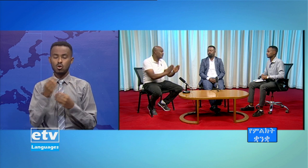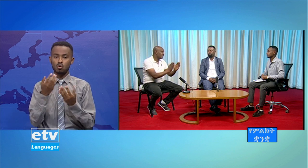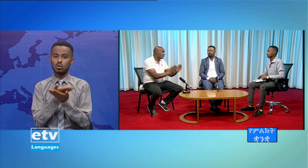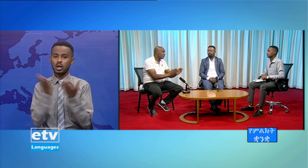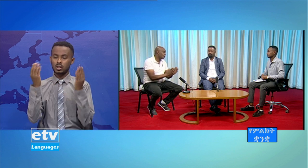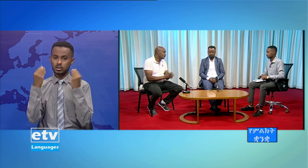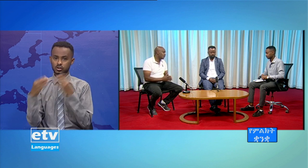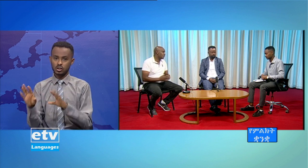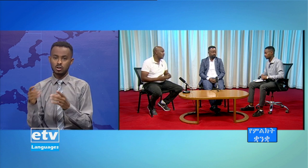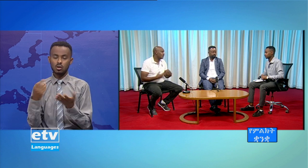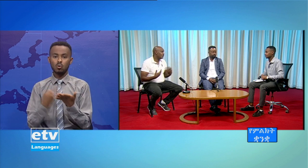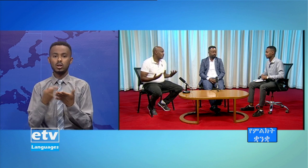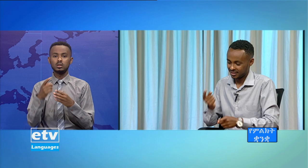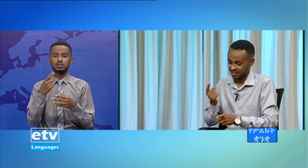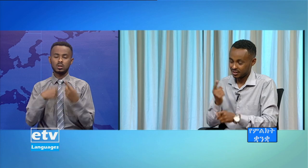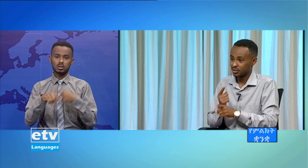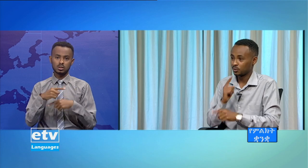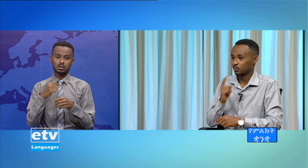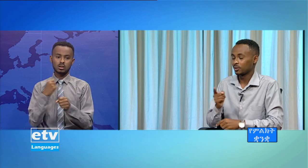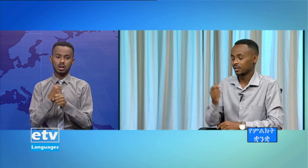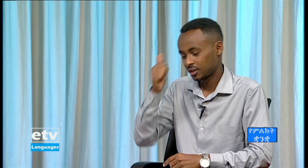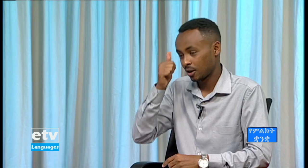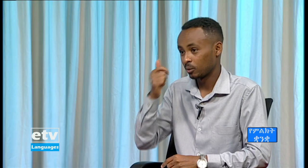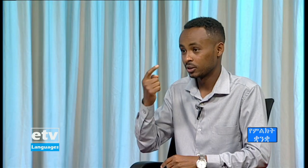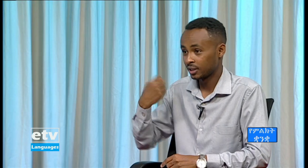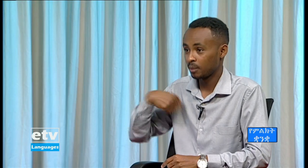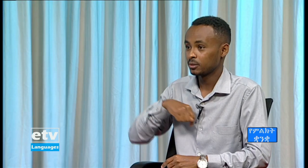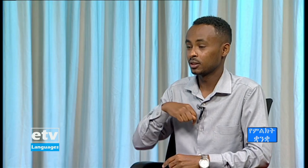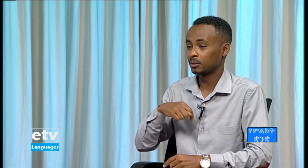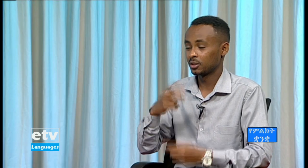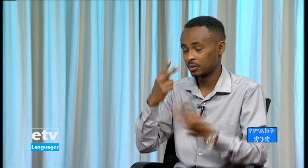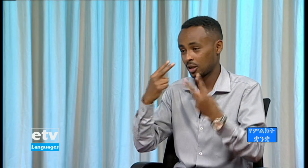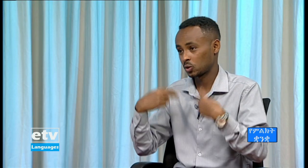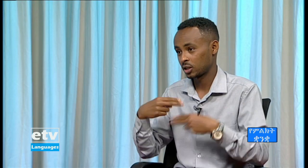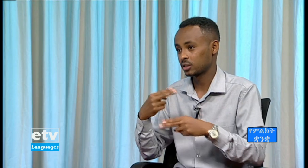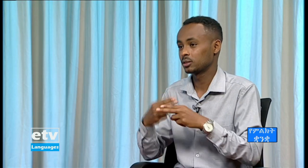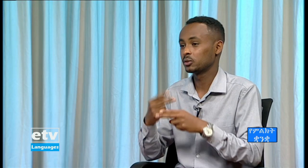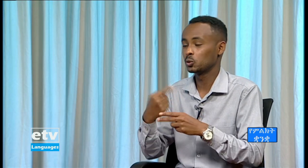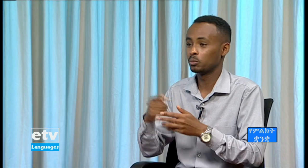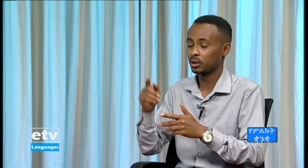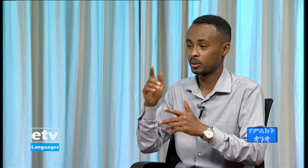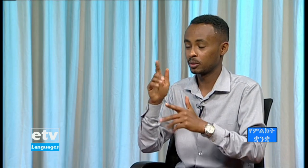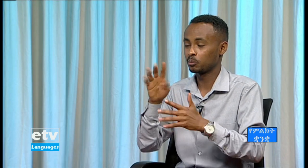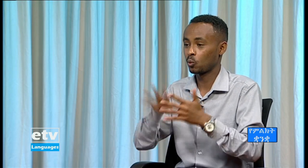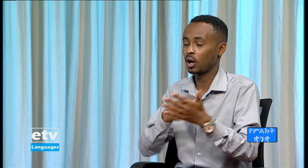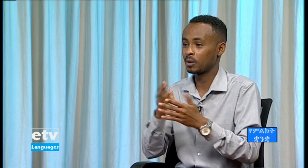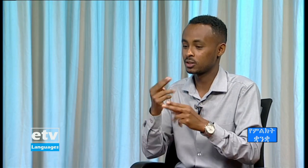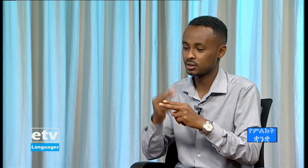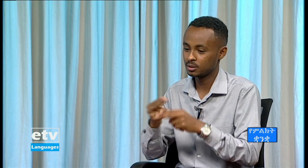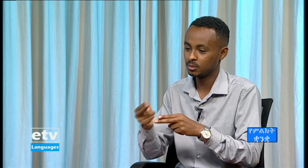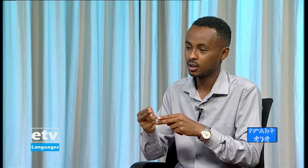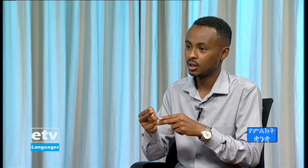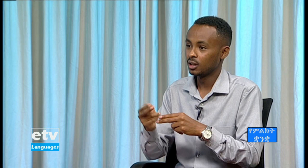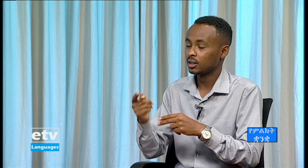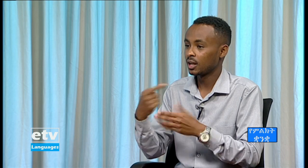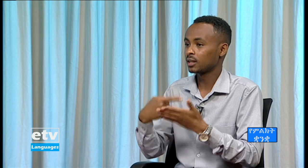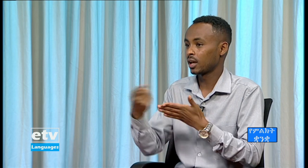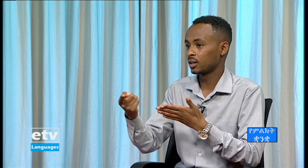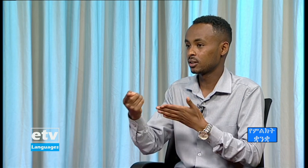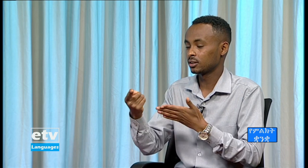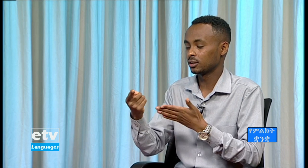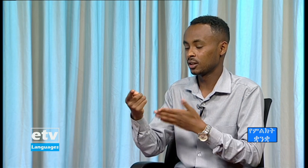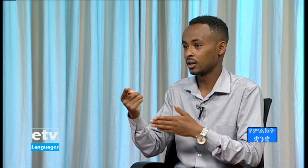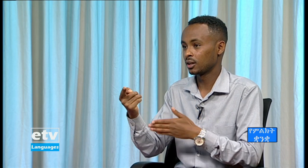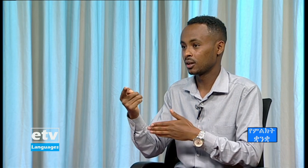ትቼ ወደዚህ እንደምሄድ አቋርጥ። ልክ ነው አሺ። ያው እኛም በተመልካቾቻችን ስም እንዲሁም በፕሮግራማችን ስም